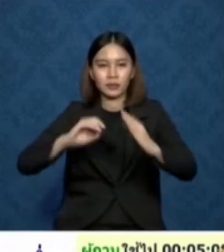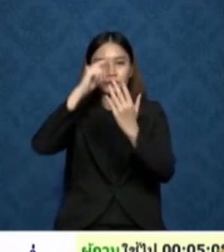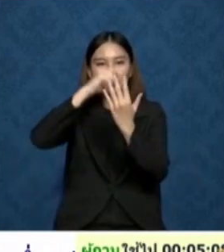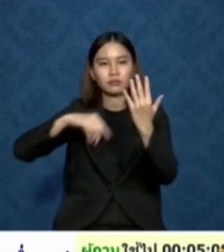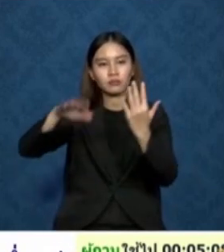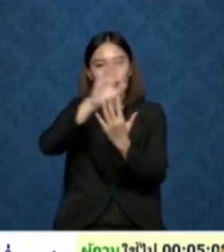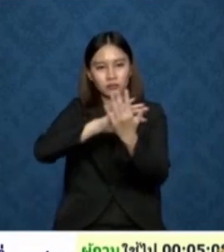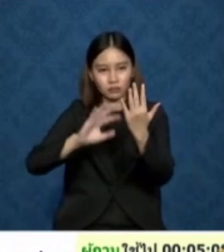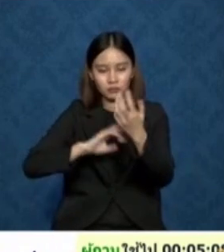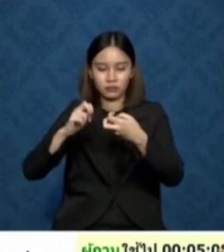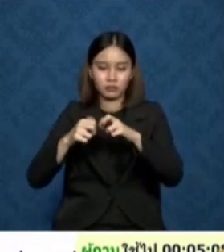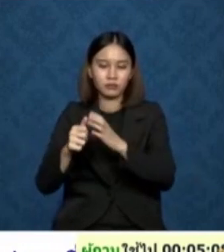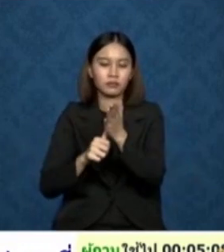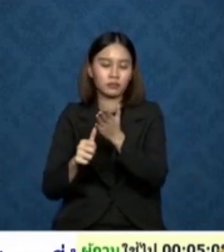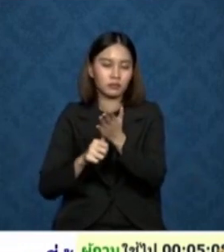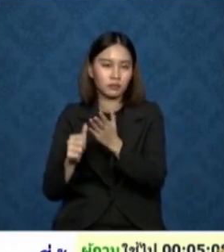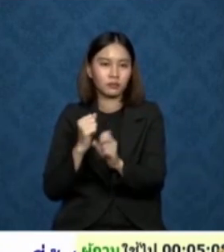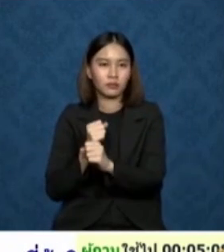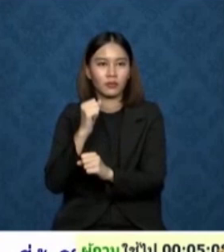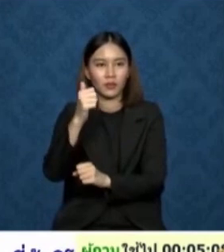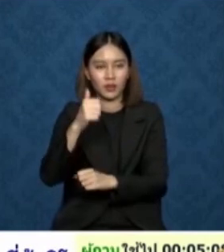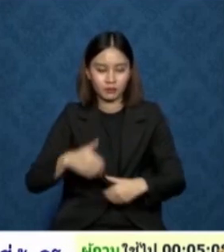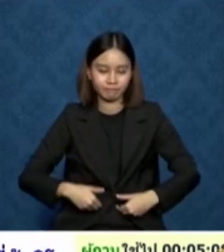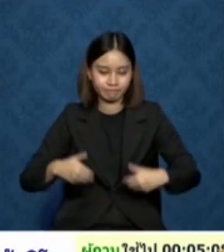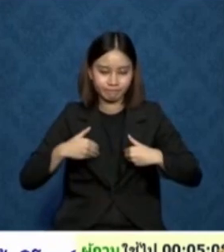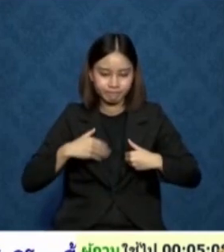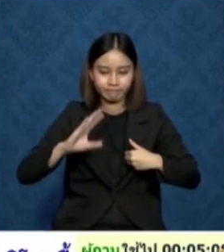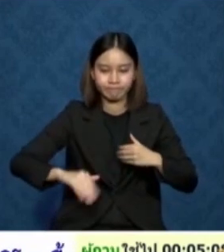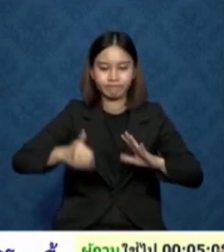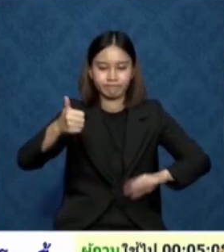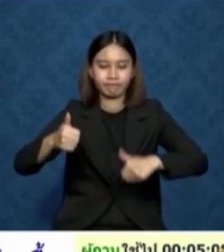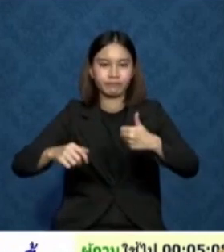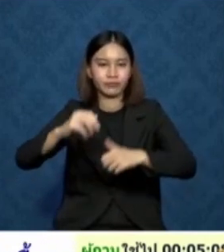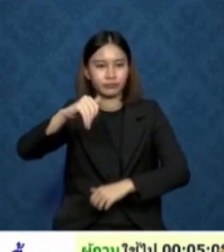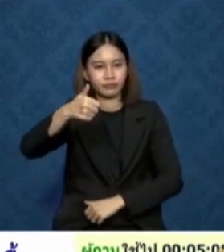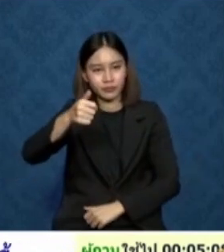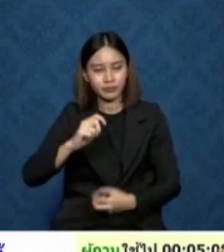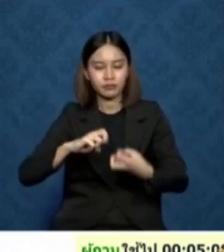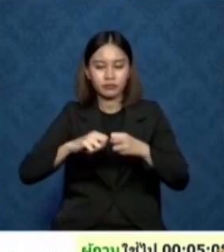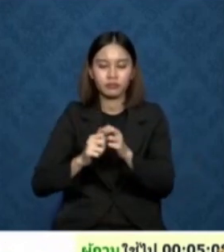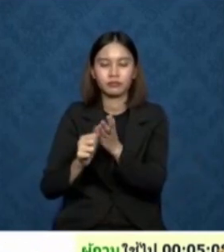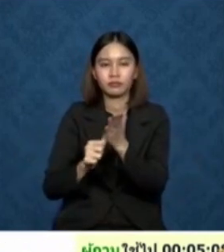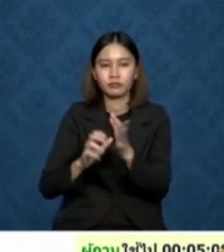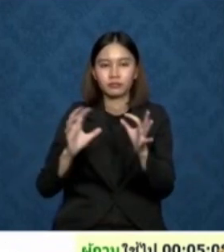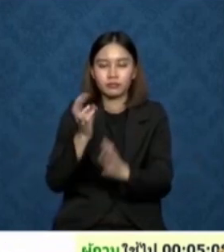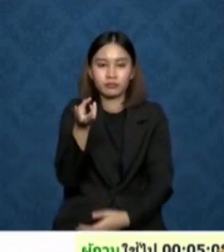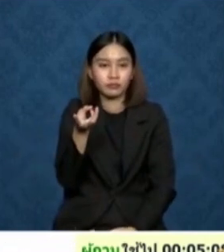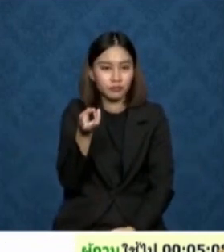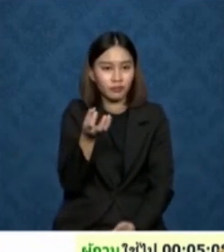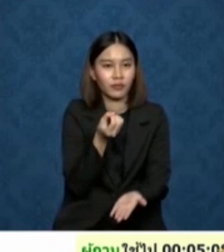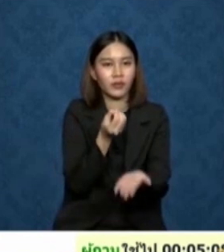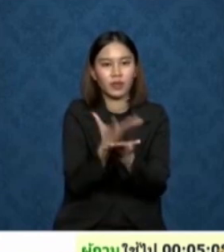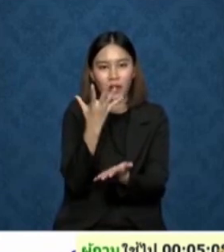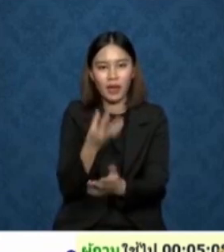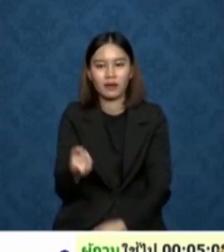เทศเราจะสามารถแ้ไขตรนี้ให้มีความเป็อยู่ที่ดีได้มาคยิงขึ้นแก้ไขปั้งฮาเรื่องราคาเข้าสารแ